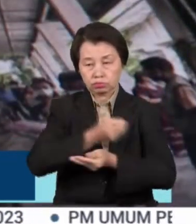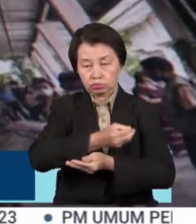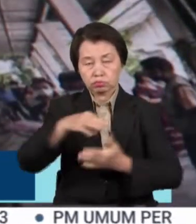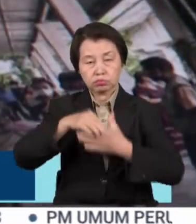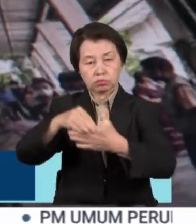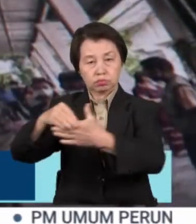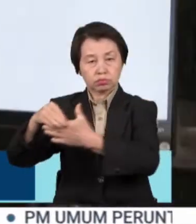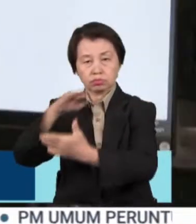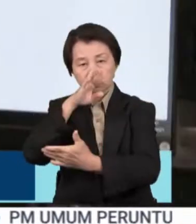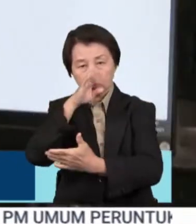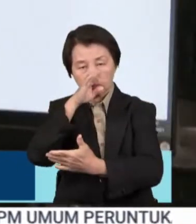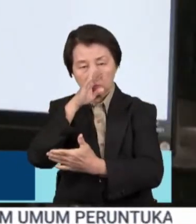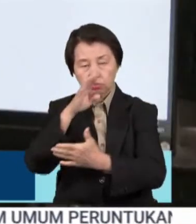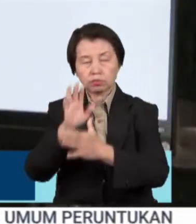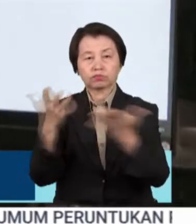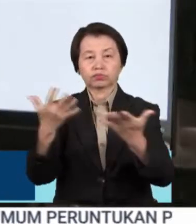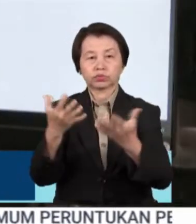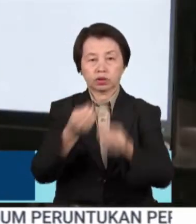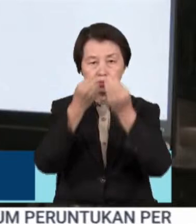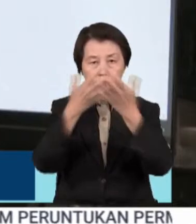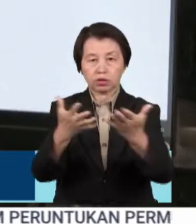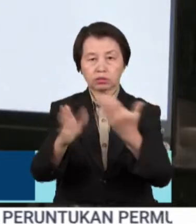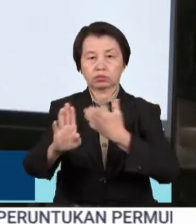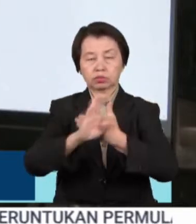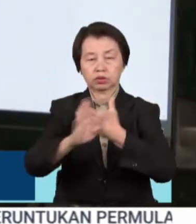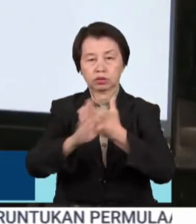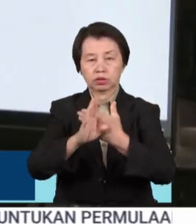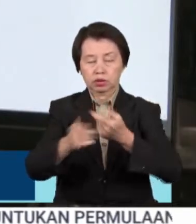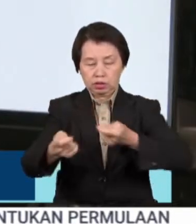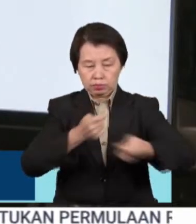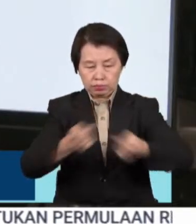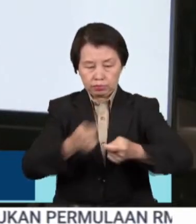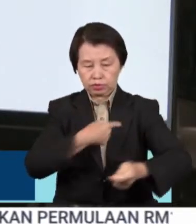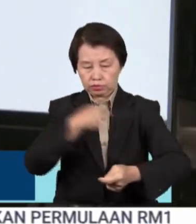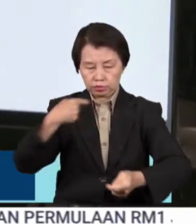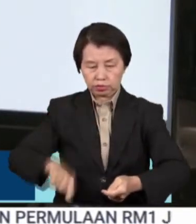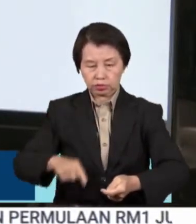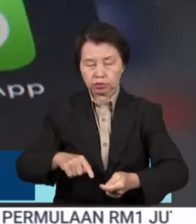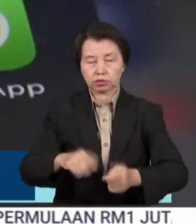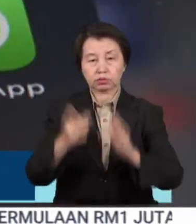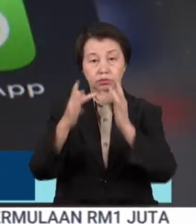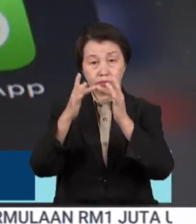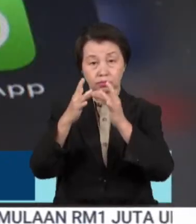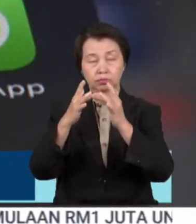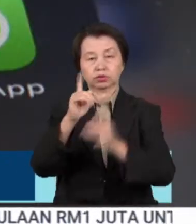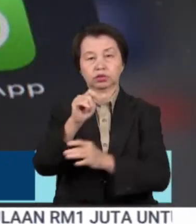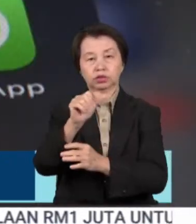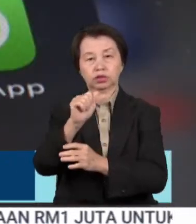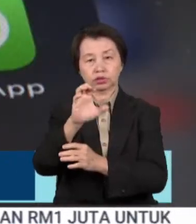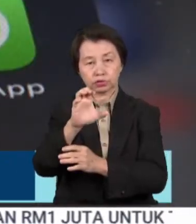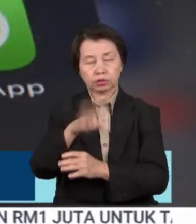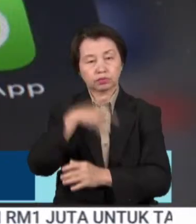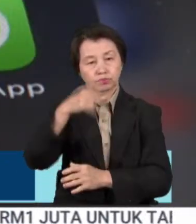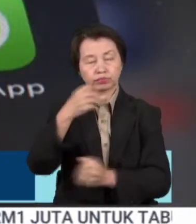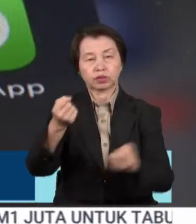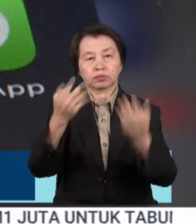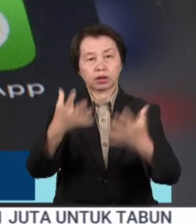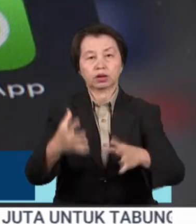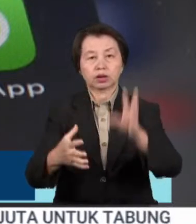palsu, kabar angin dan maklumat berbahaya. Pentadbiran Ruang Cyber China, CAC, berkata